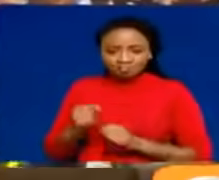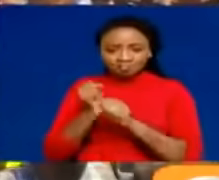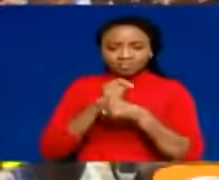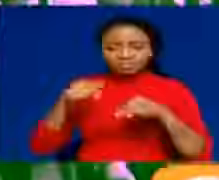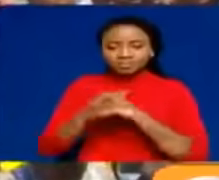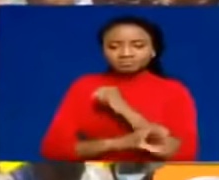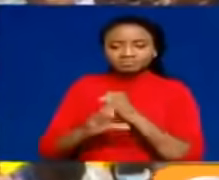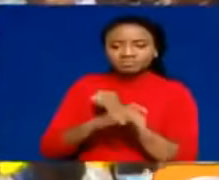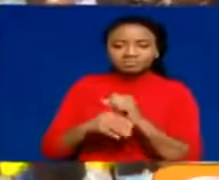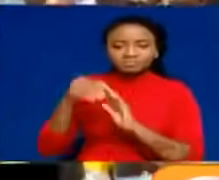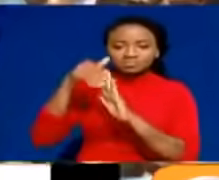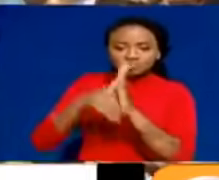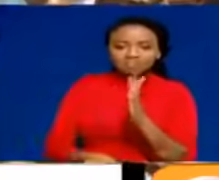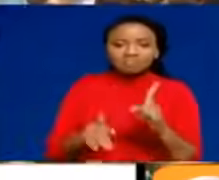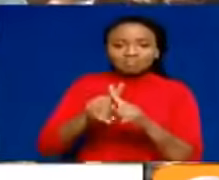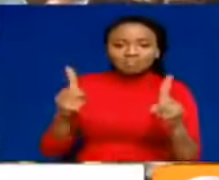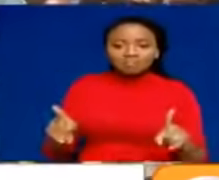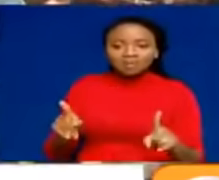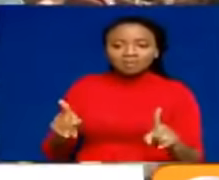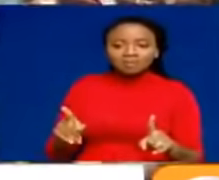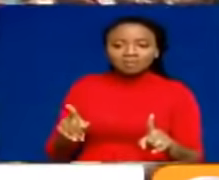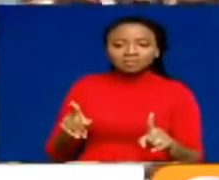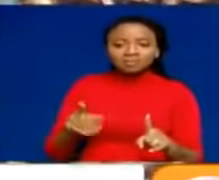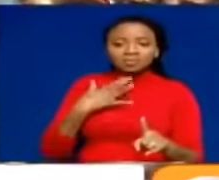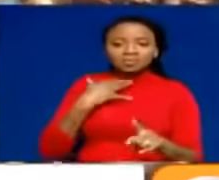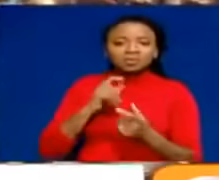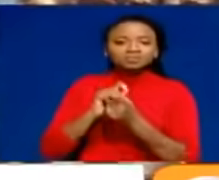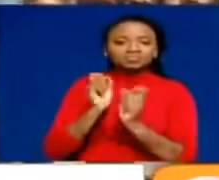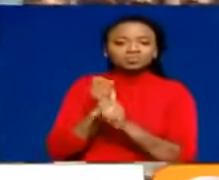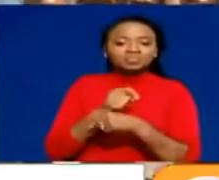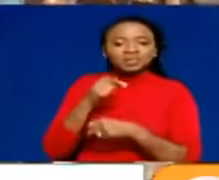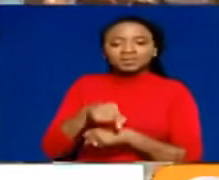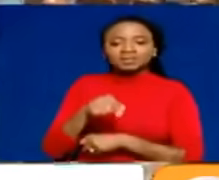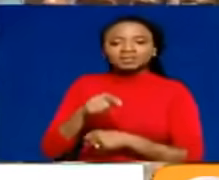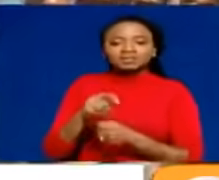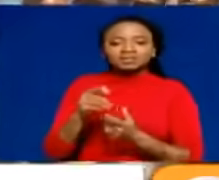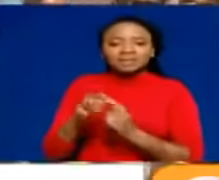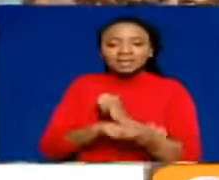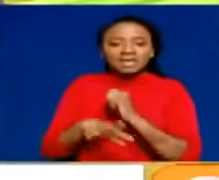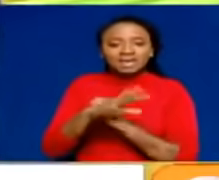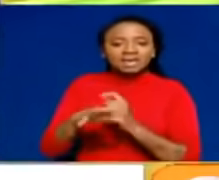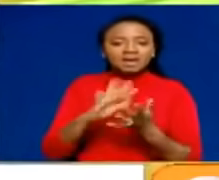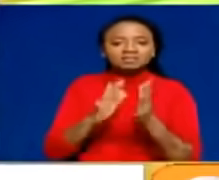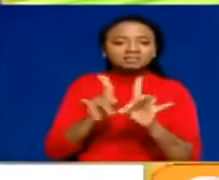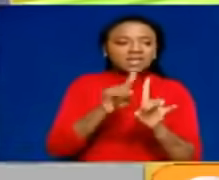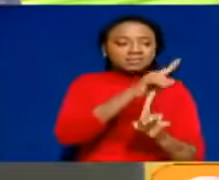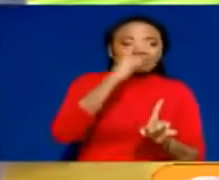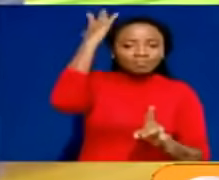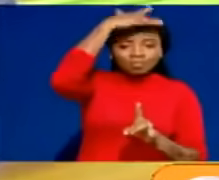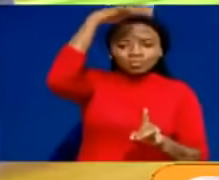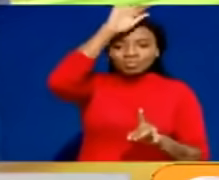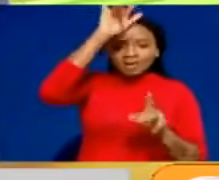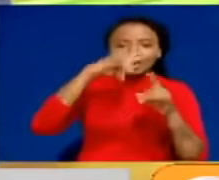yetu iwe Dubai. Badala ya kufanya iwe Dubai, wameifanya iwe Kariokoo. Hustler